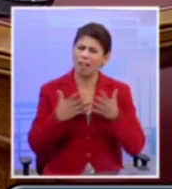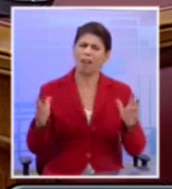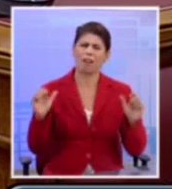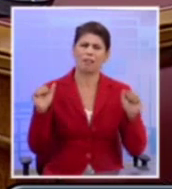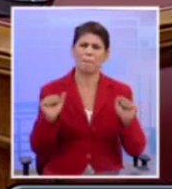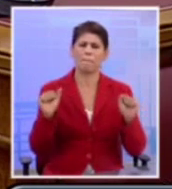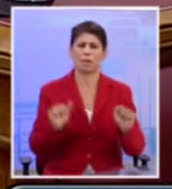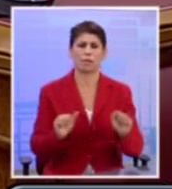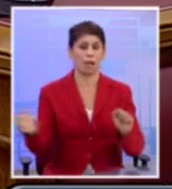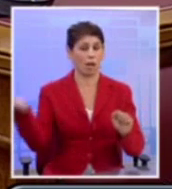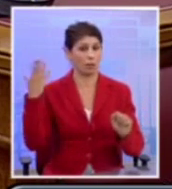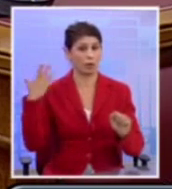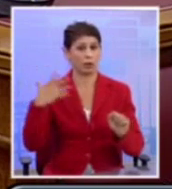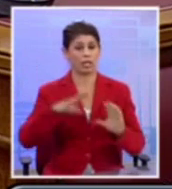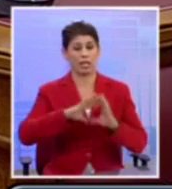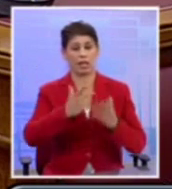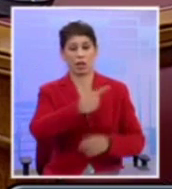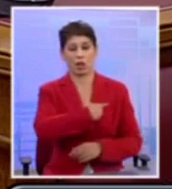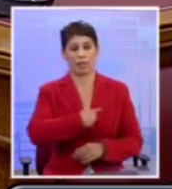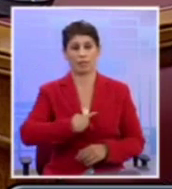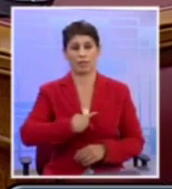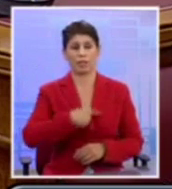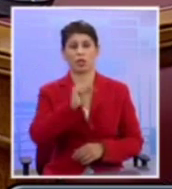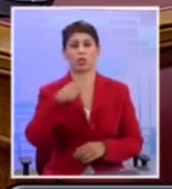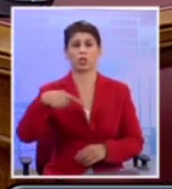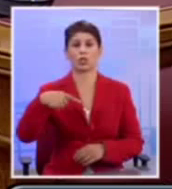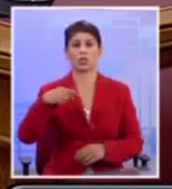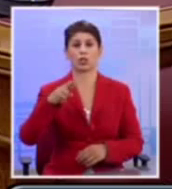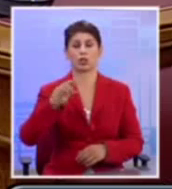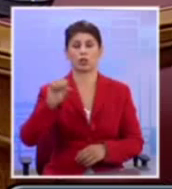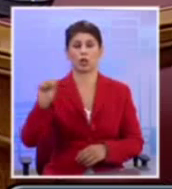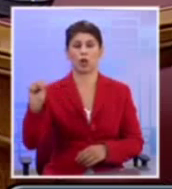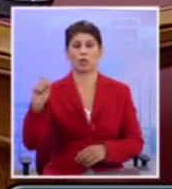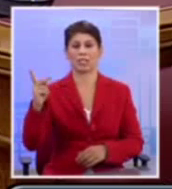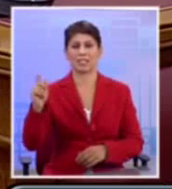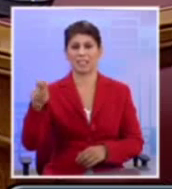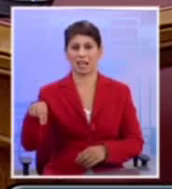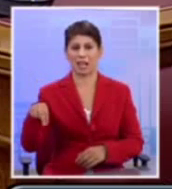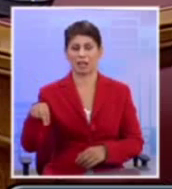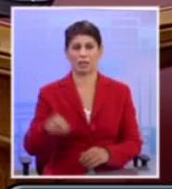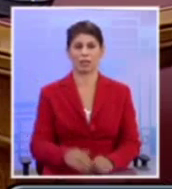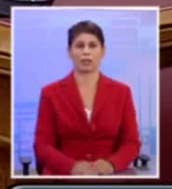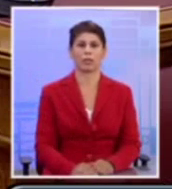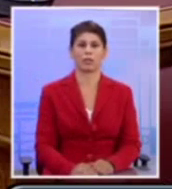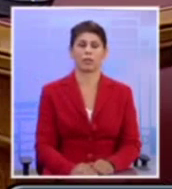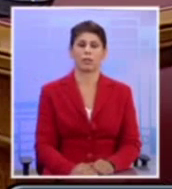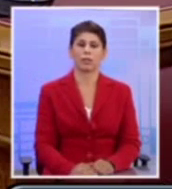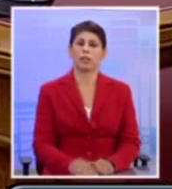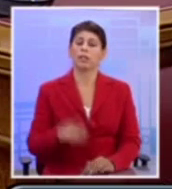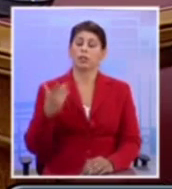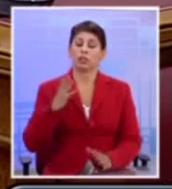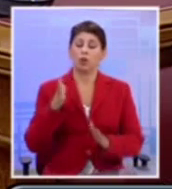πιέσεις από τον τότε Γενικό Διευθυντή του Στρόσκαν, όπως αναφέρω και στο βιβλίο μου, το άγνωστο παρασκήνιο της προσφυγής στο Δήμο